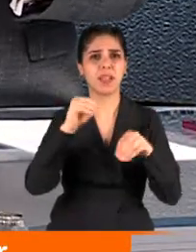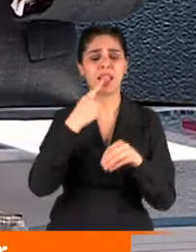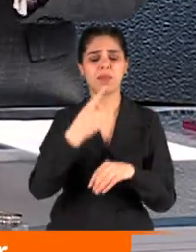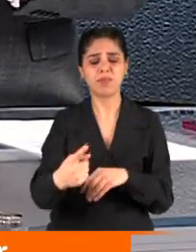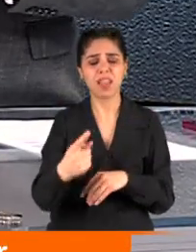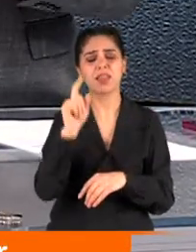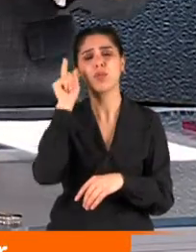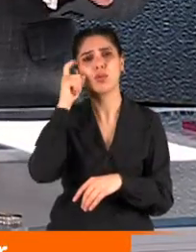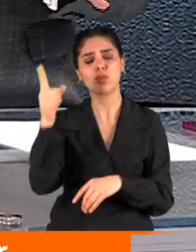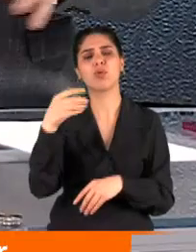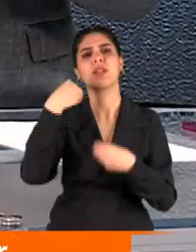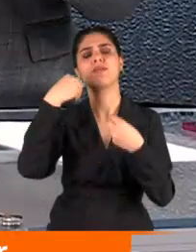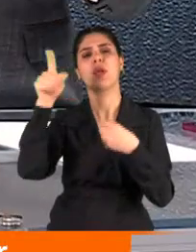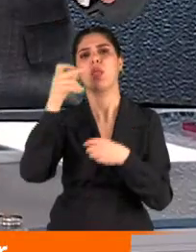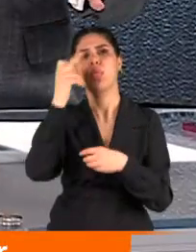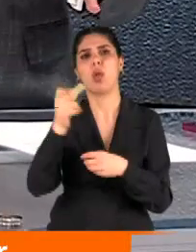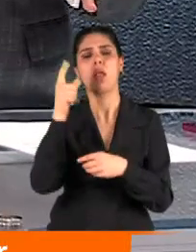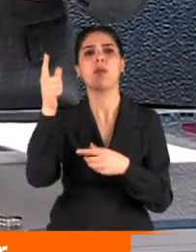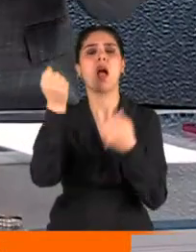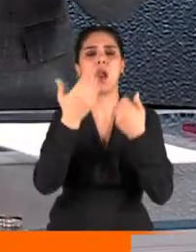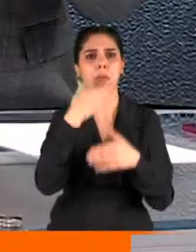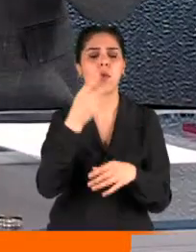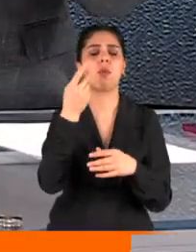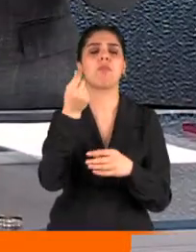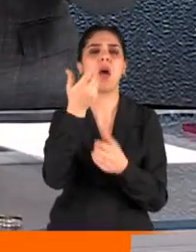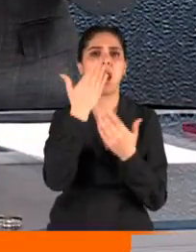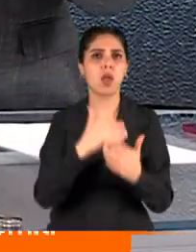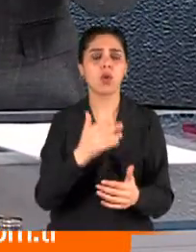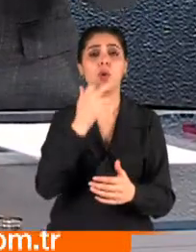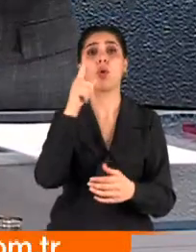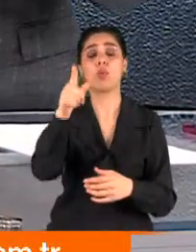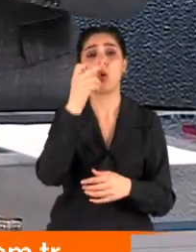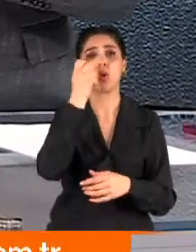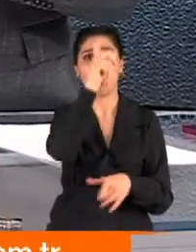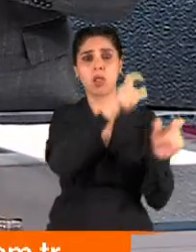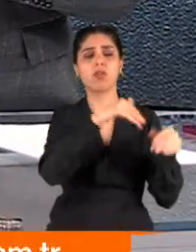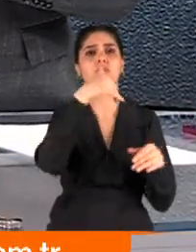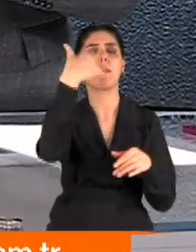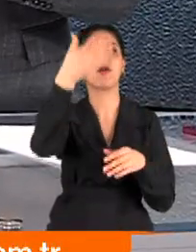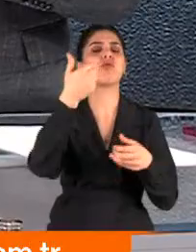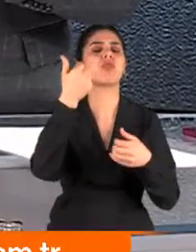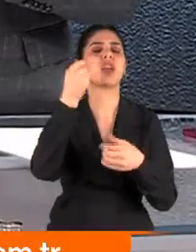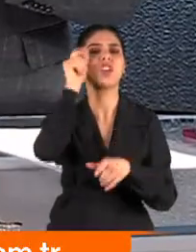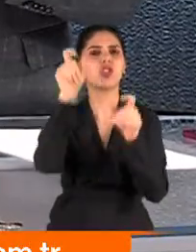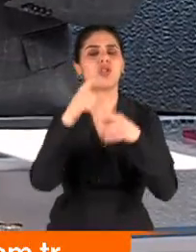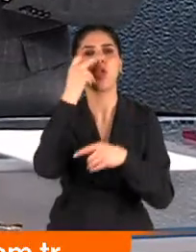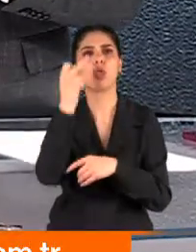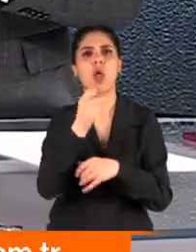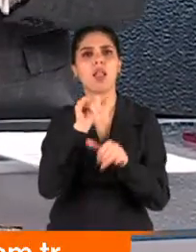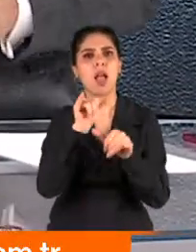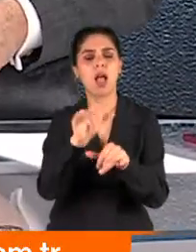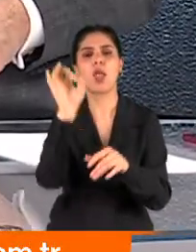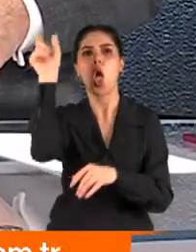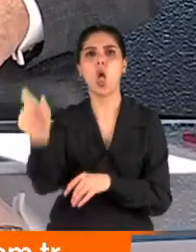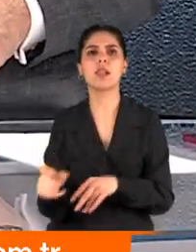dolandırıldı. Şimdi araç da yok, para da yok. Uyanık dolandırıcılar aynı araçla başkalarını da dolandırdı. Özlem Aktay ve Gökhan Aktaş'ın özel